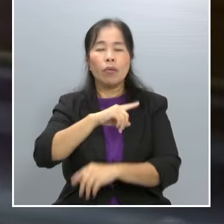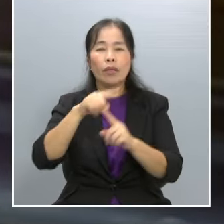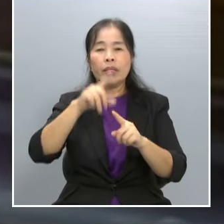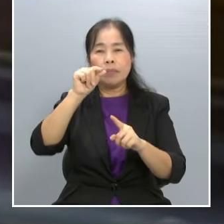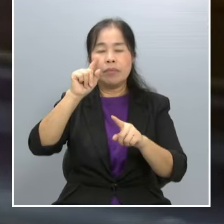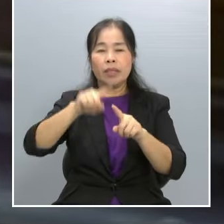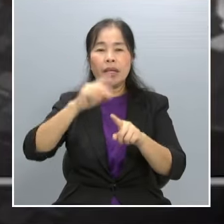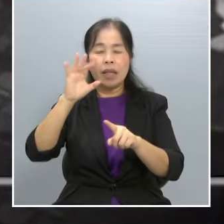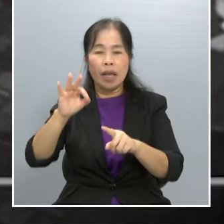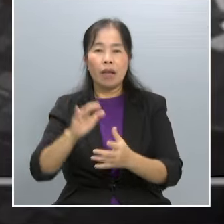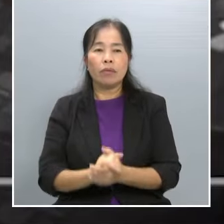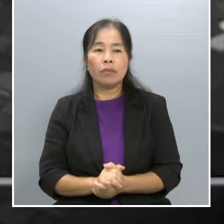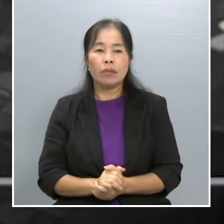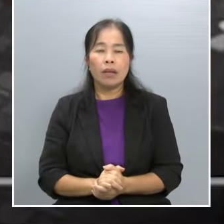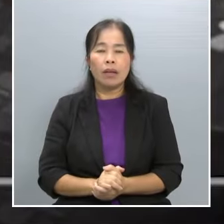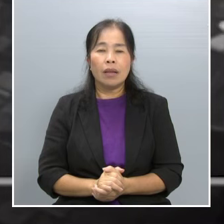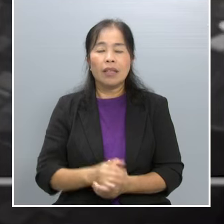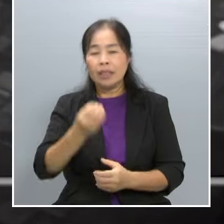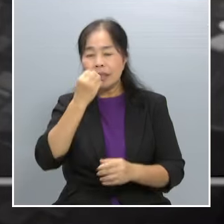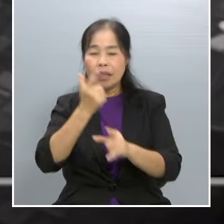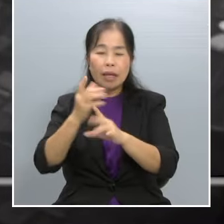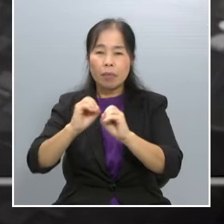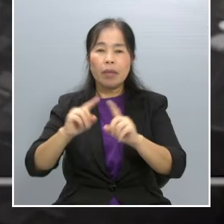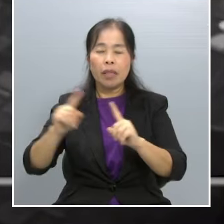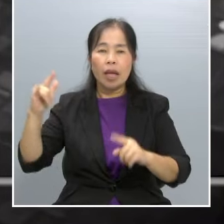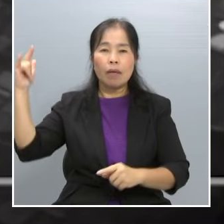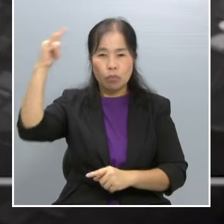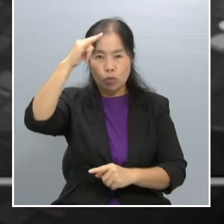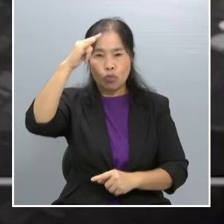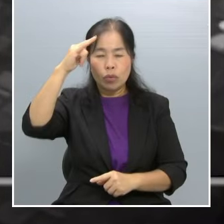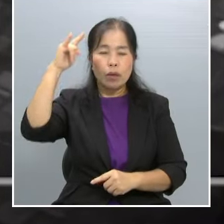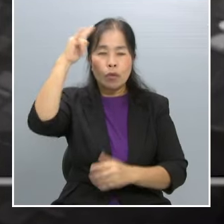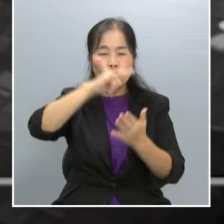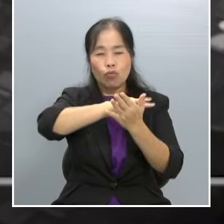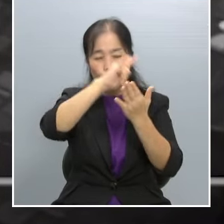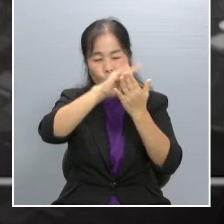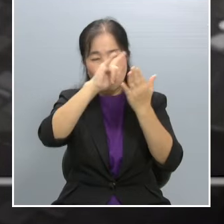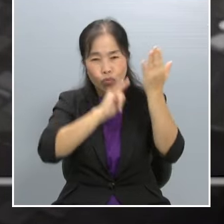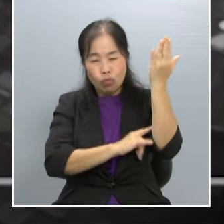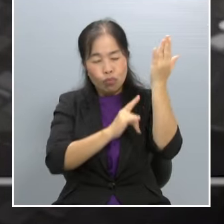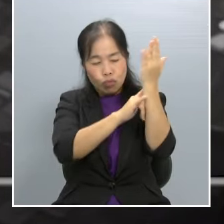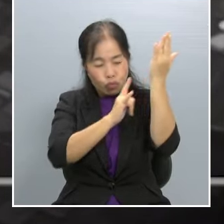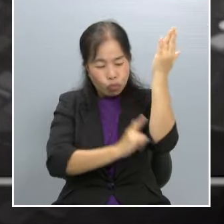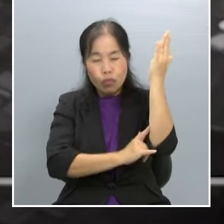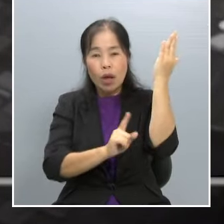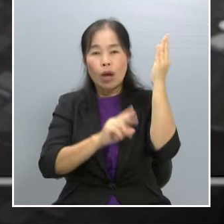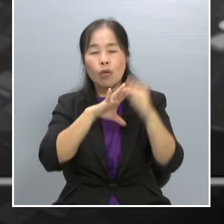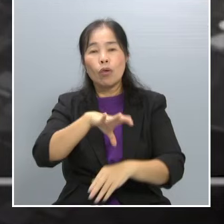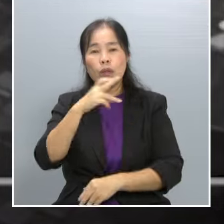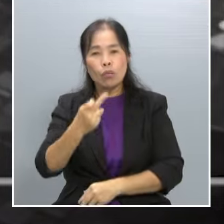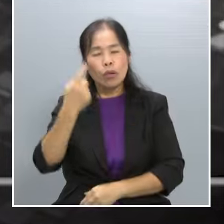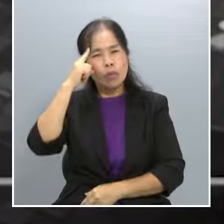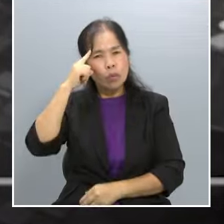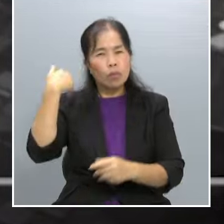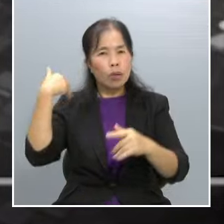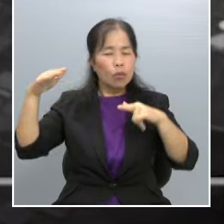ายนไม่มีงานเกษียณแต่มีเครื่องบิน2ลำบินไปเกาะสมุยก็ไม่แน่ใจว่ามีการบินวนหลบสภาพอากาศ